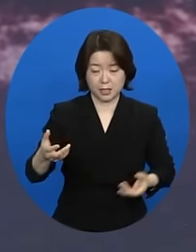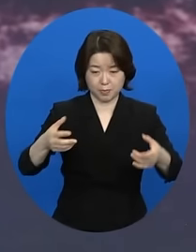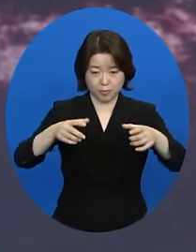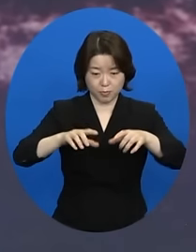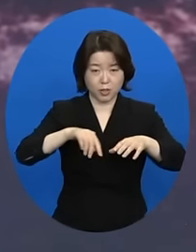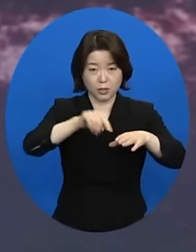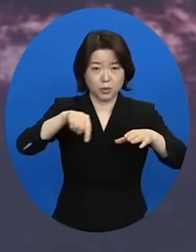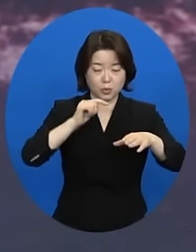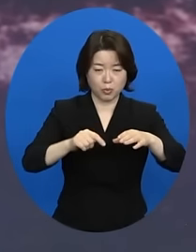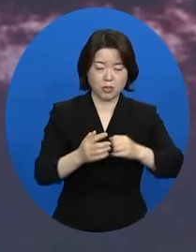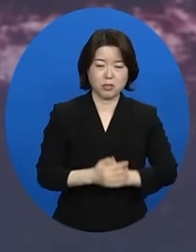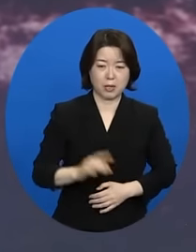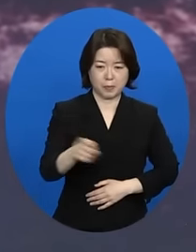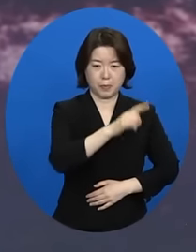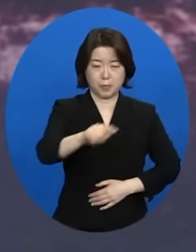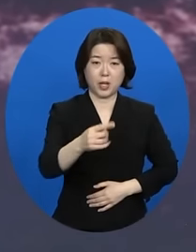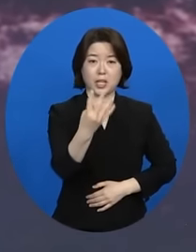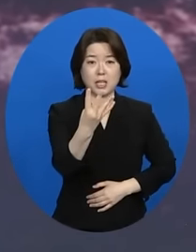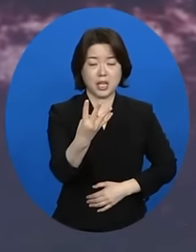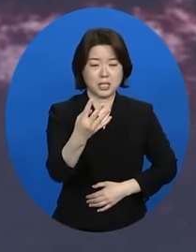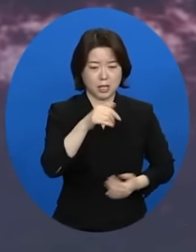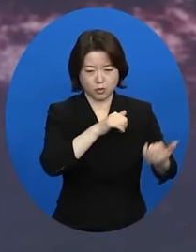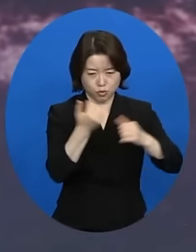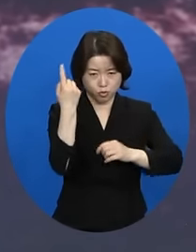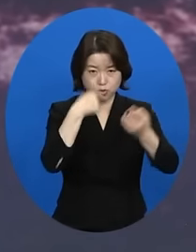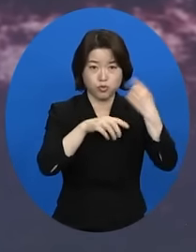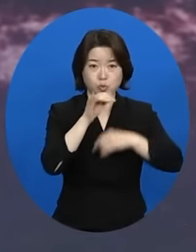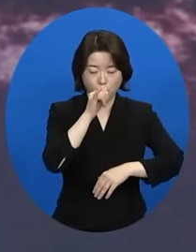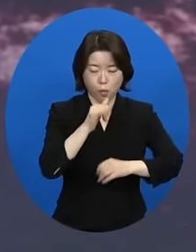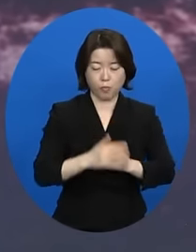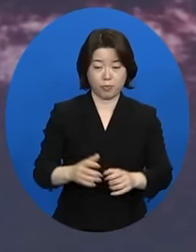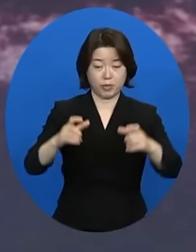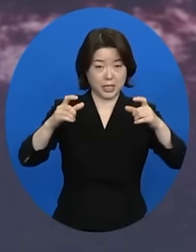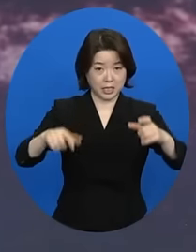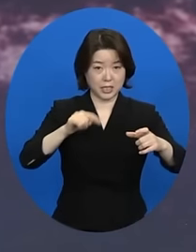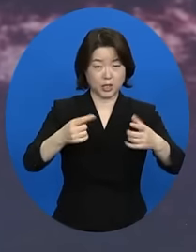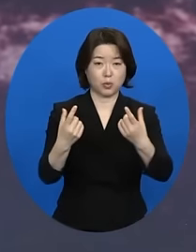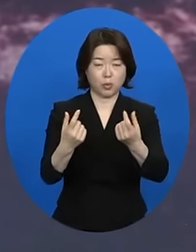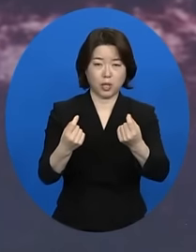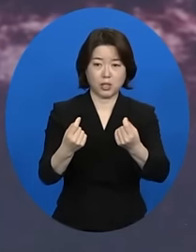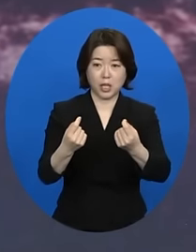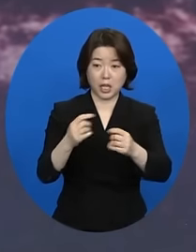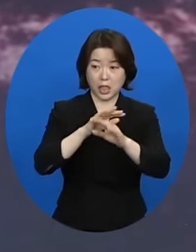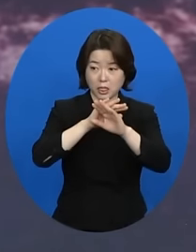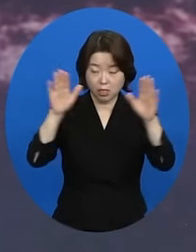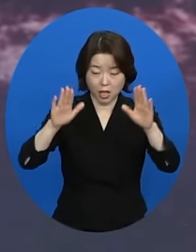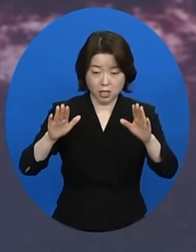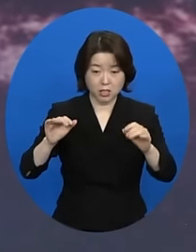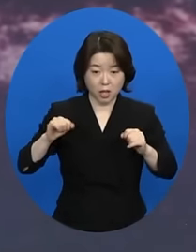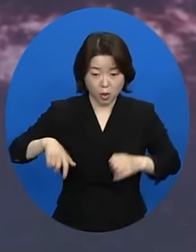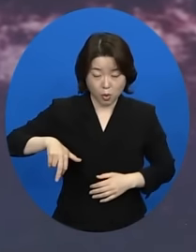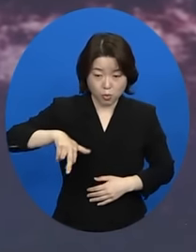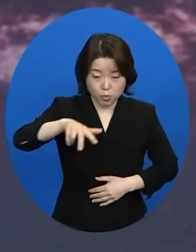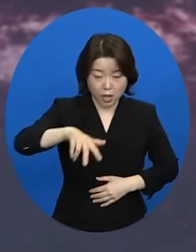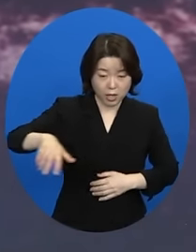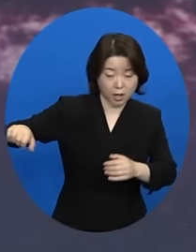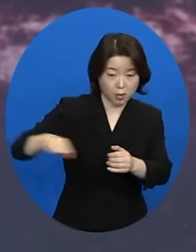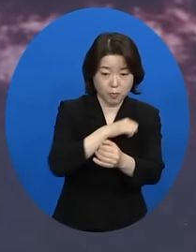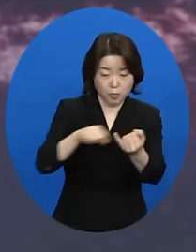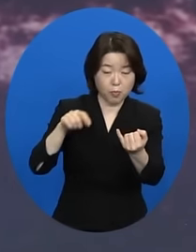난동으로 4명의 사상자가 있었고, 또 같은 지역이죠, 대낮에 여성이 운동을 하다가 폭행을 당해서 결국 그